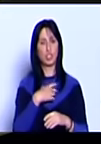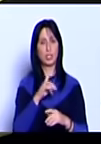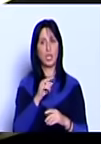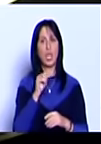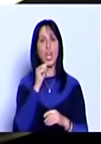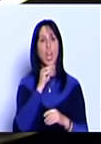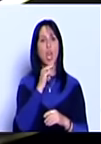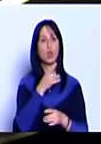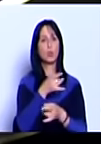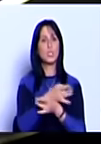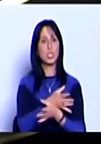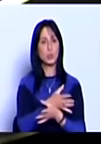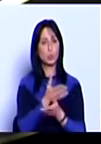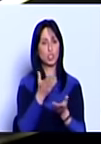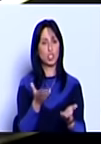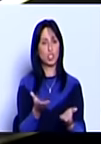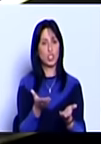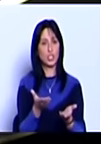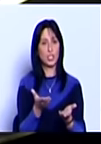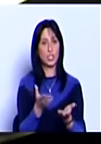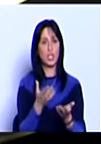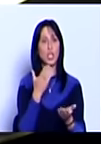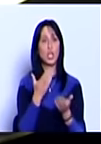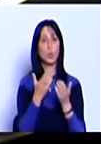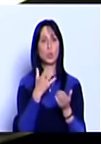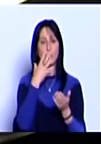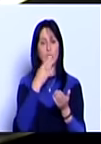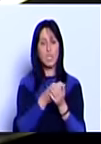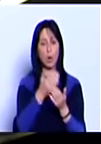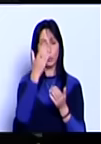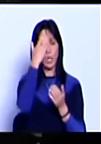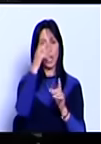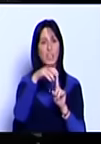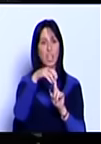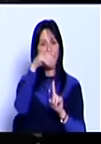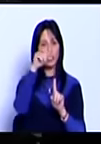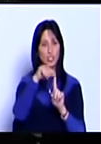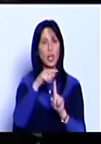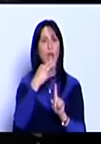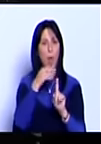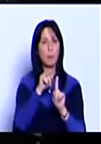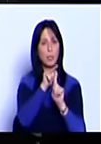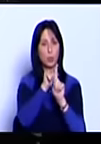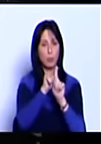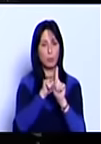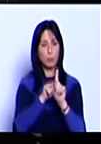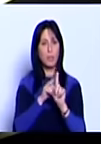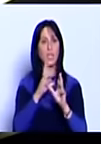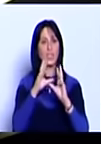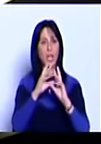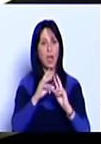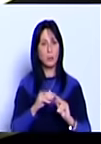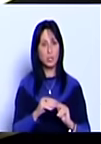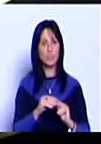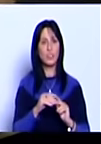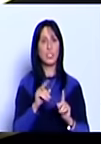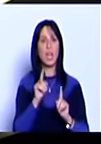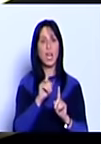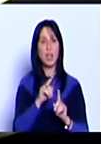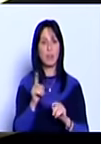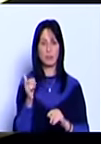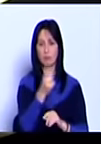ეკონომიკური სიტუაცია. აი საკუთარ თავში თუ არ ჩადგა კონკურენტუნარიანი თუ არ გახდა და თუ არ დამშვიდდა ისე რომ